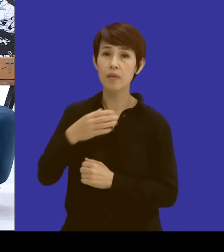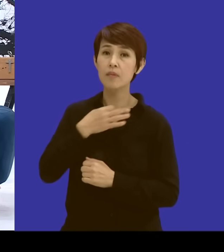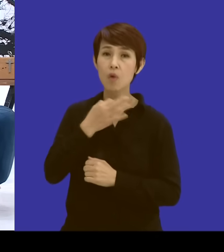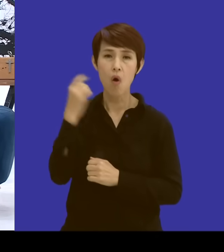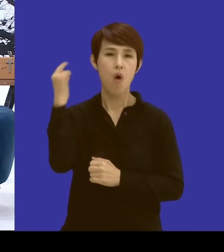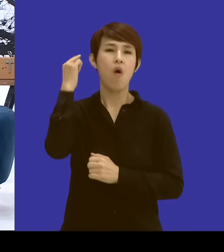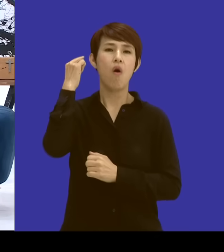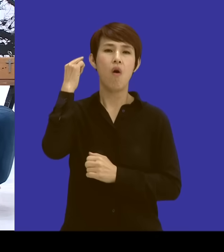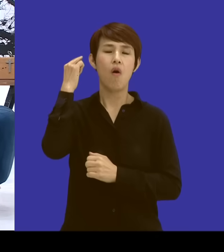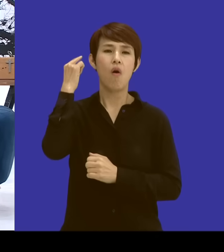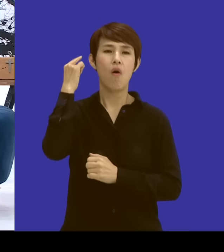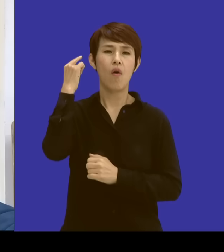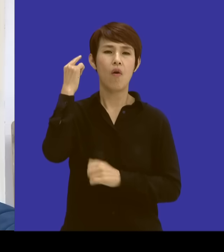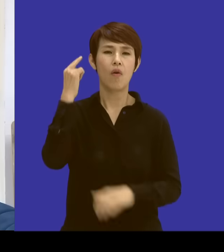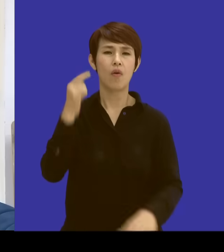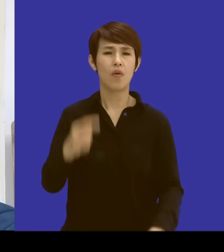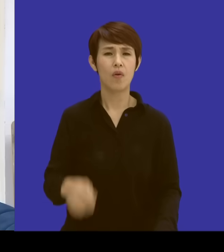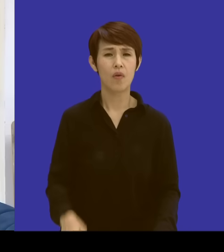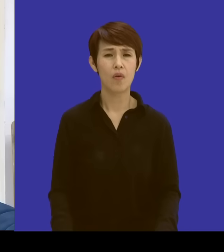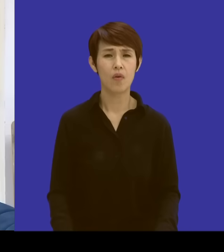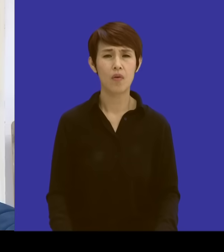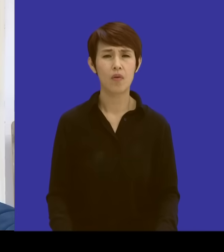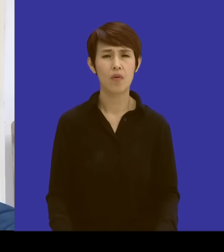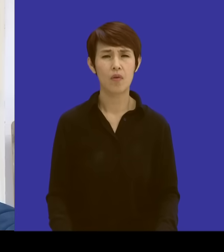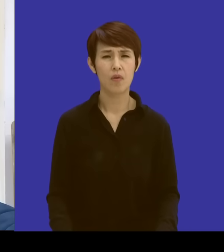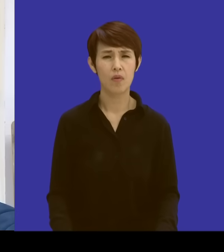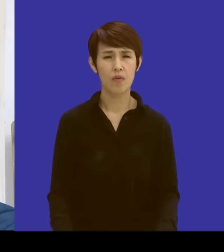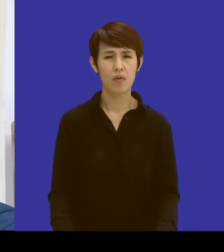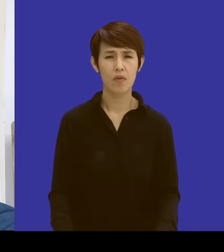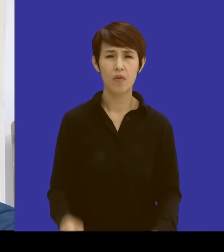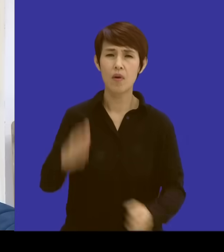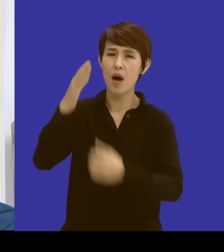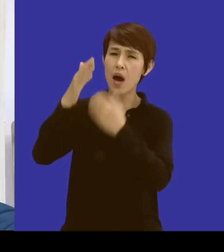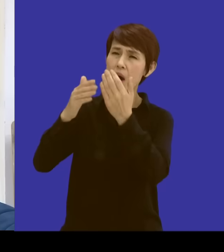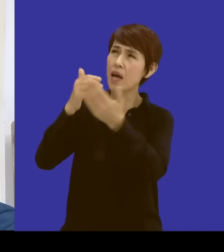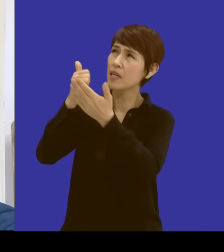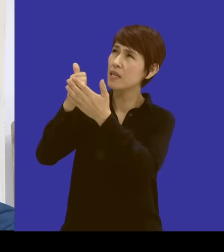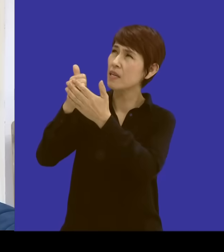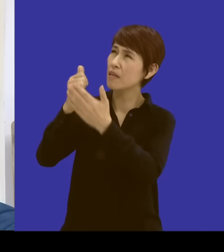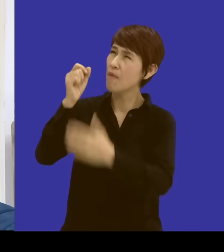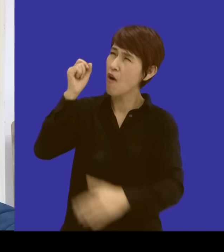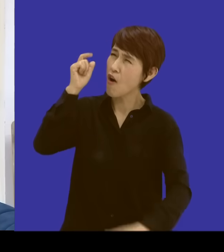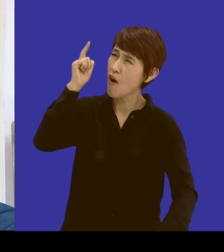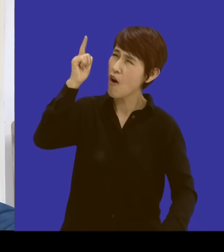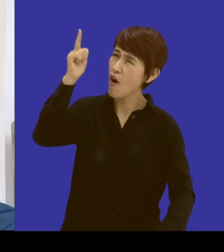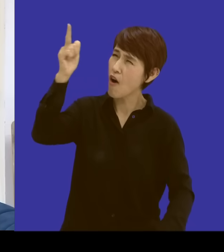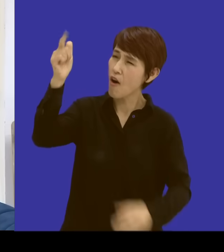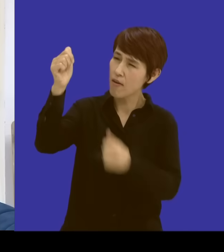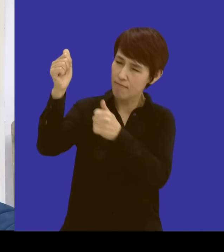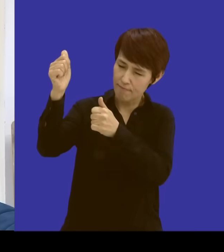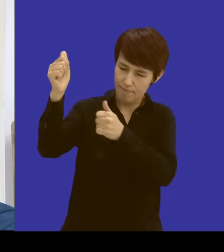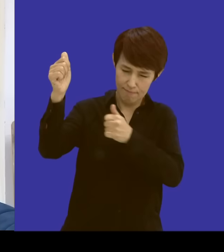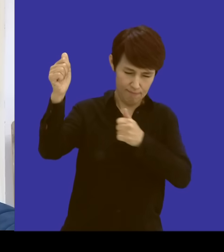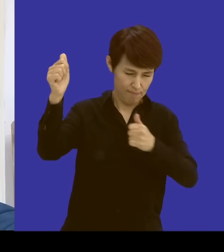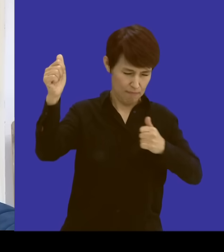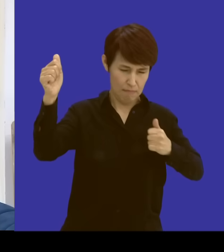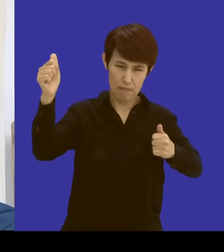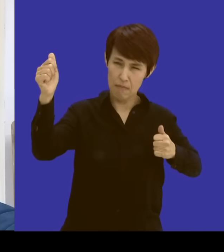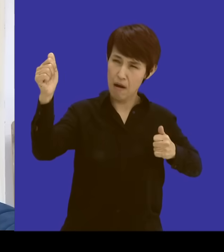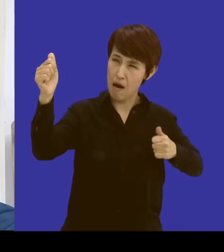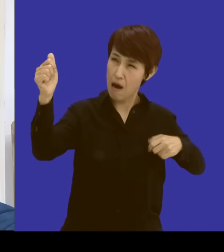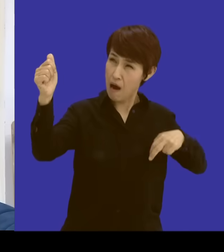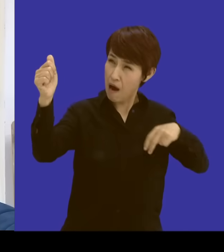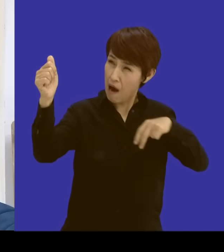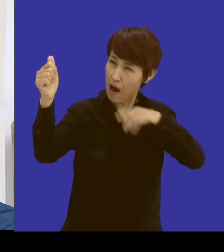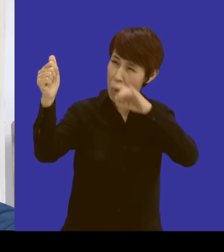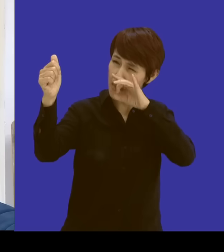음성이 들리는 거예요. 근데 저는 멀찍이 하나님으로부터 떨어져 있어서 도저히 가까이